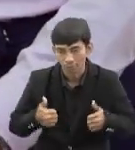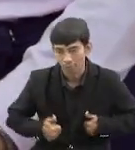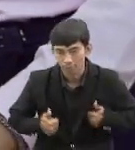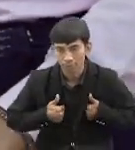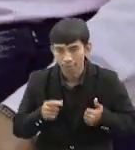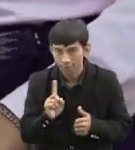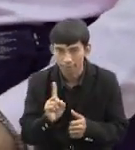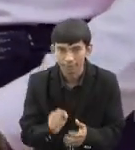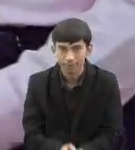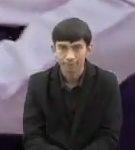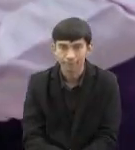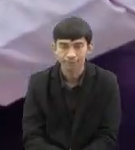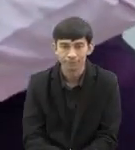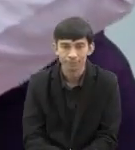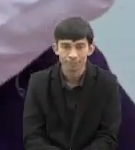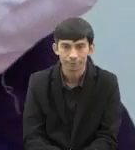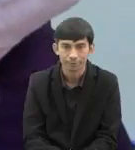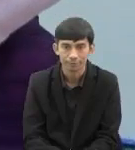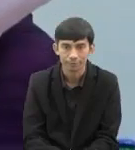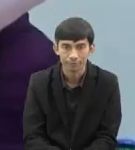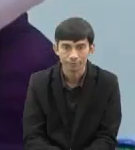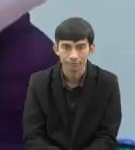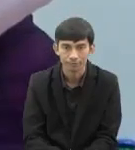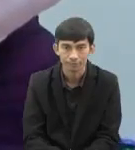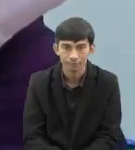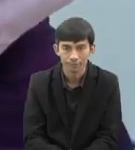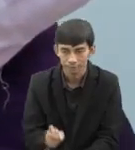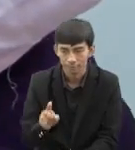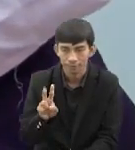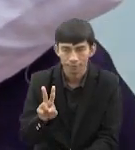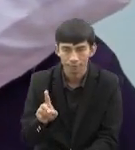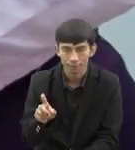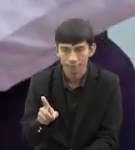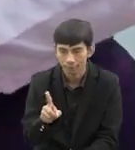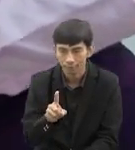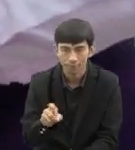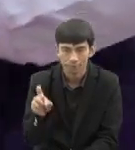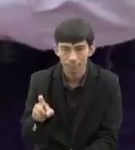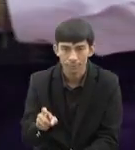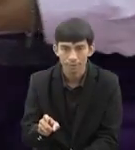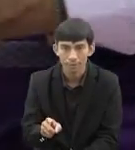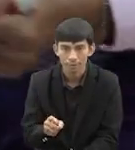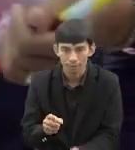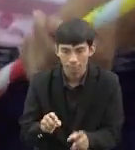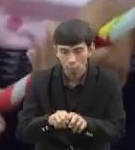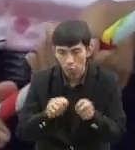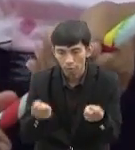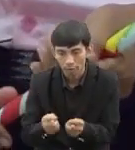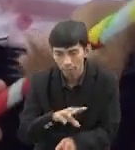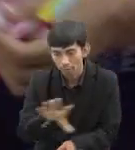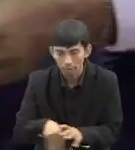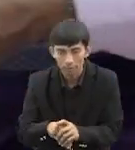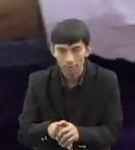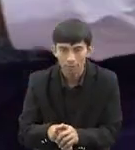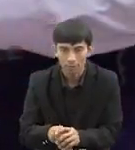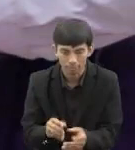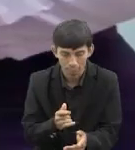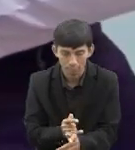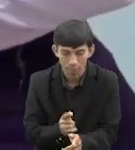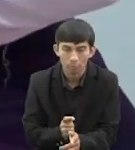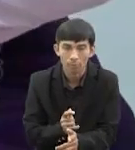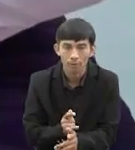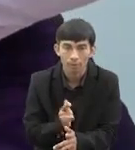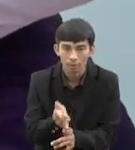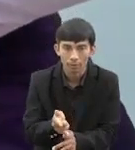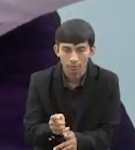Nè mạch đá xa đi cốt. Chà. Xong nô tìm bì ta phụ kê bà cọp được bò vầy. Chẳng phụ kê xong nói lửa đẹp nà con. Chà phụ